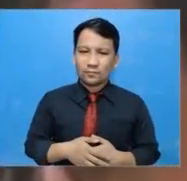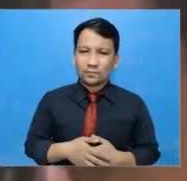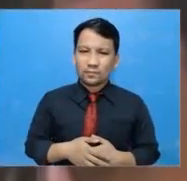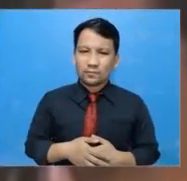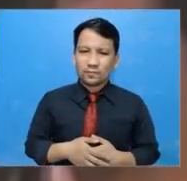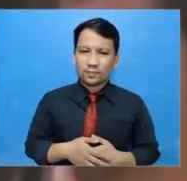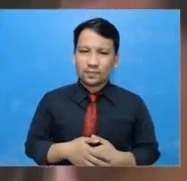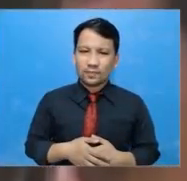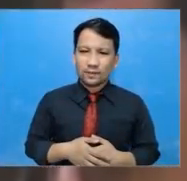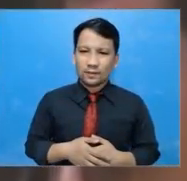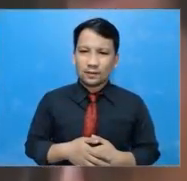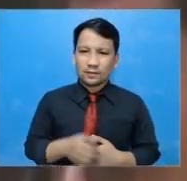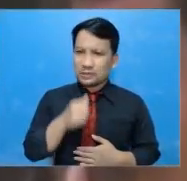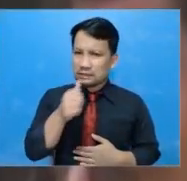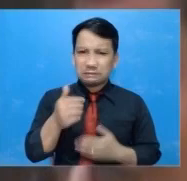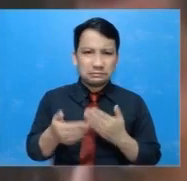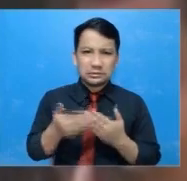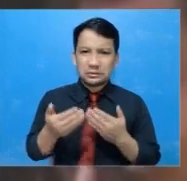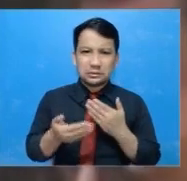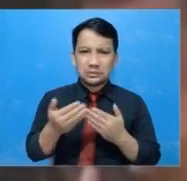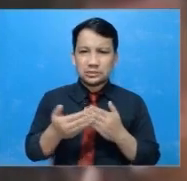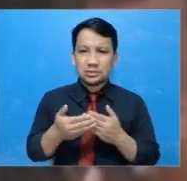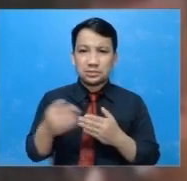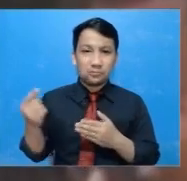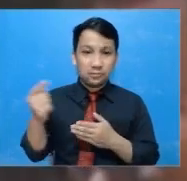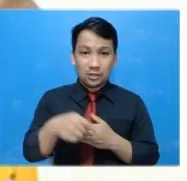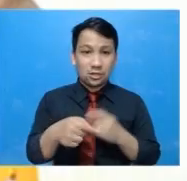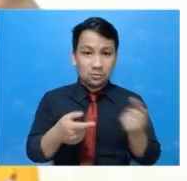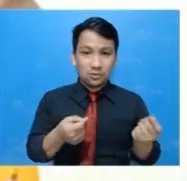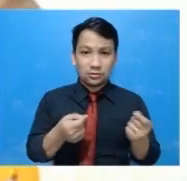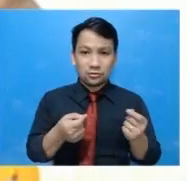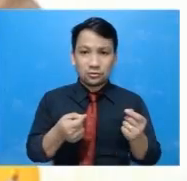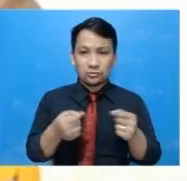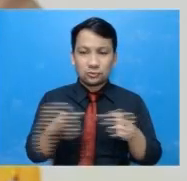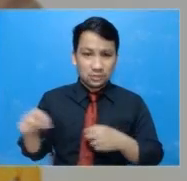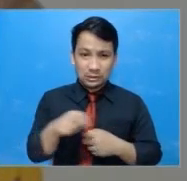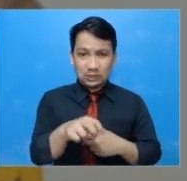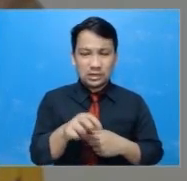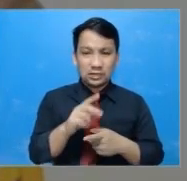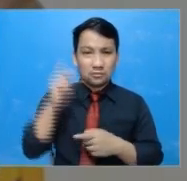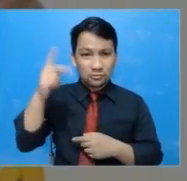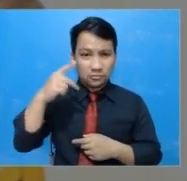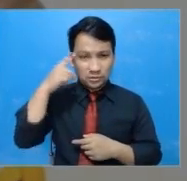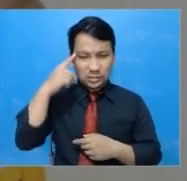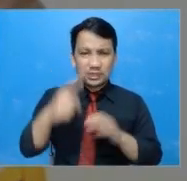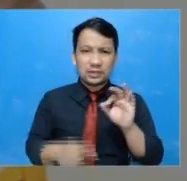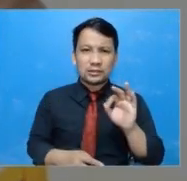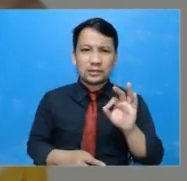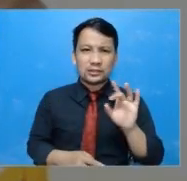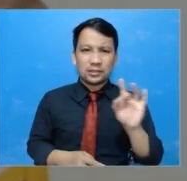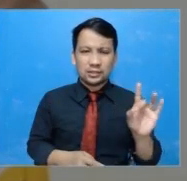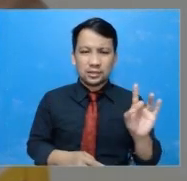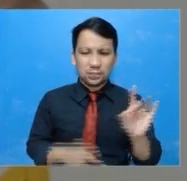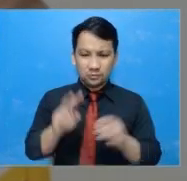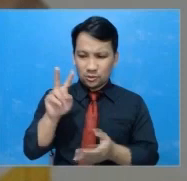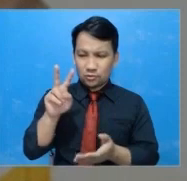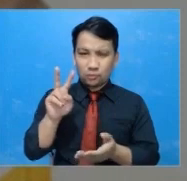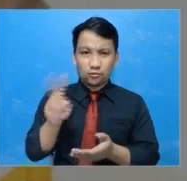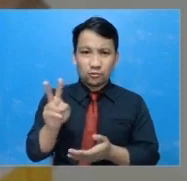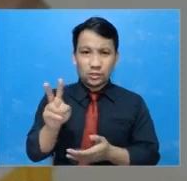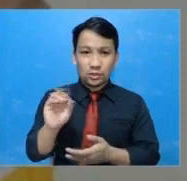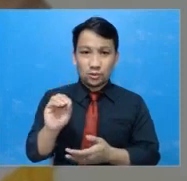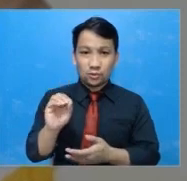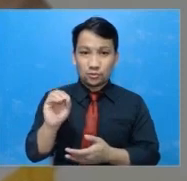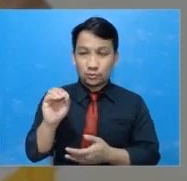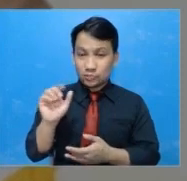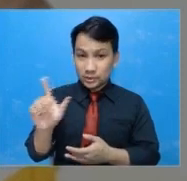Hindi naging madali ang pagtahak ni Noynoy sa mundo ng politika. Taong 1998 hanggang 2007, naglingkod siya